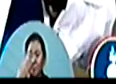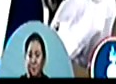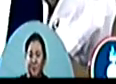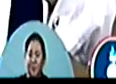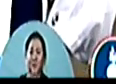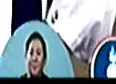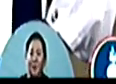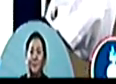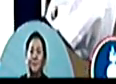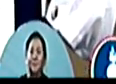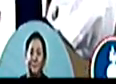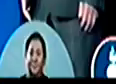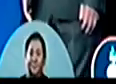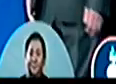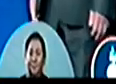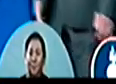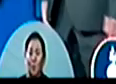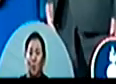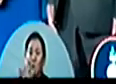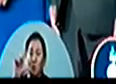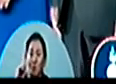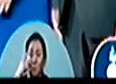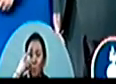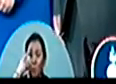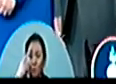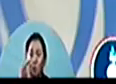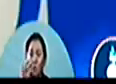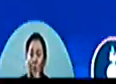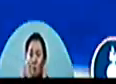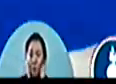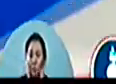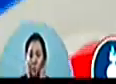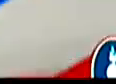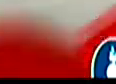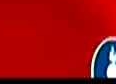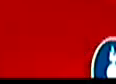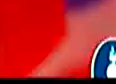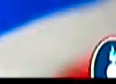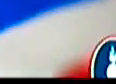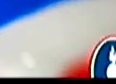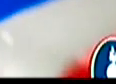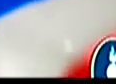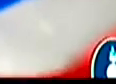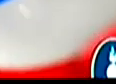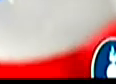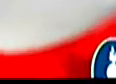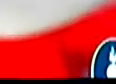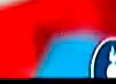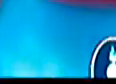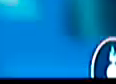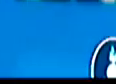бат тогтолцоо болгох чин ирмэлцдэл, ажлын туршлага бидэнд байна.